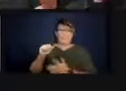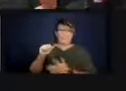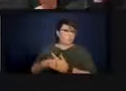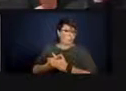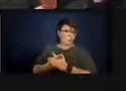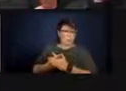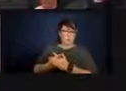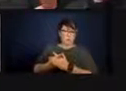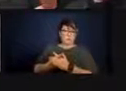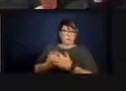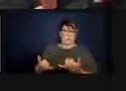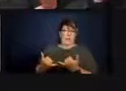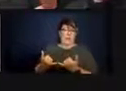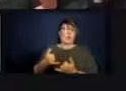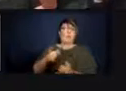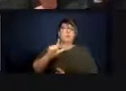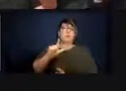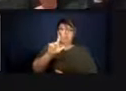هنالك أيضا